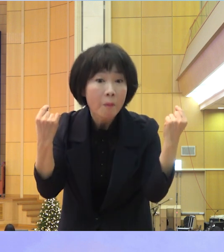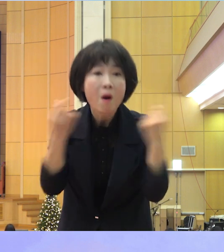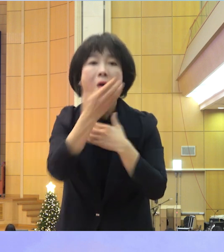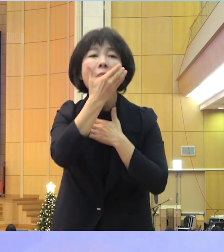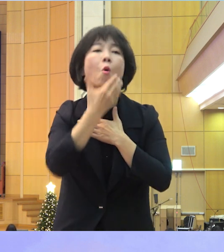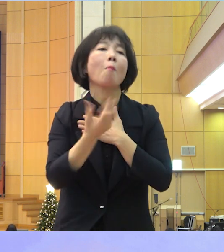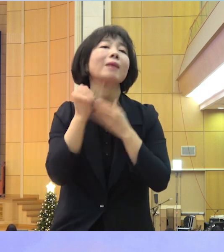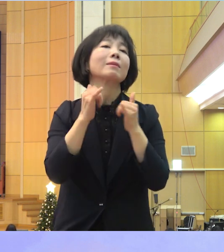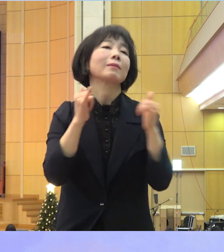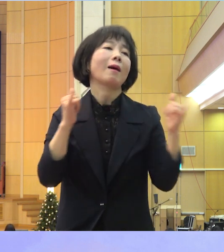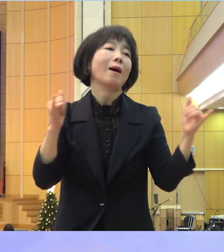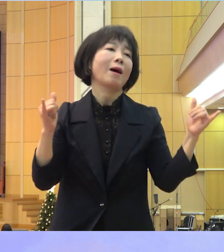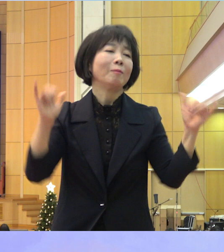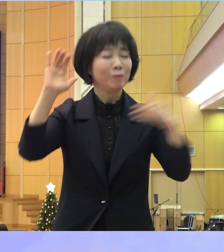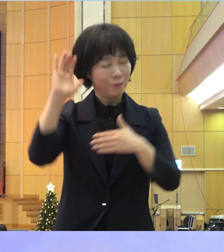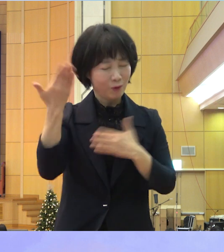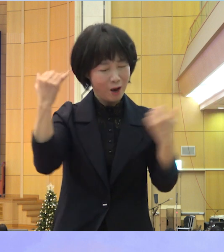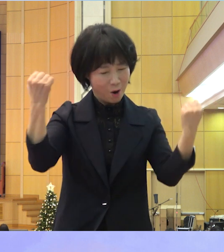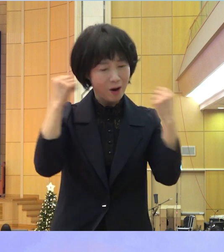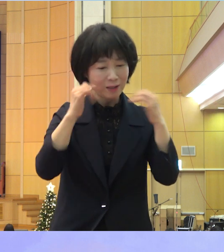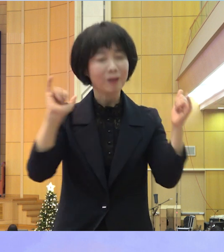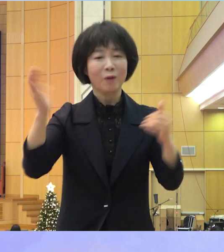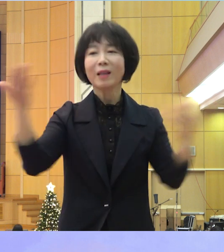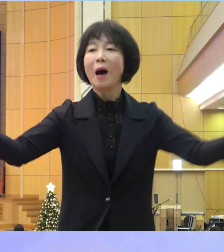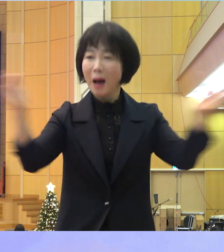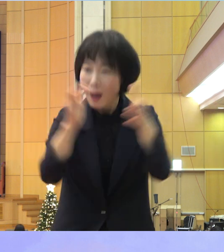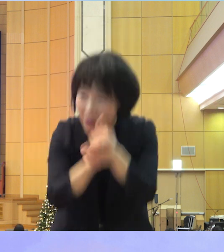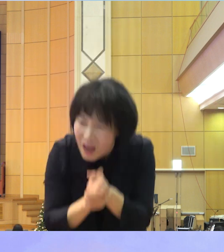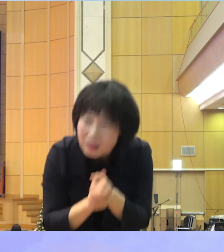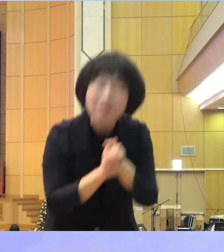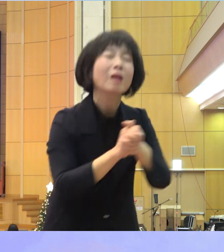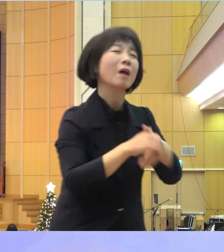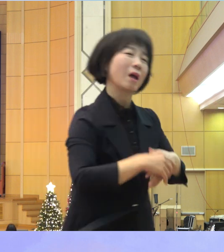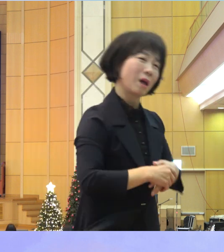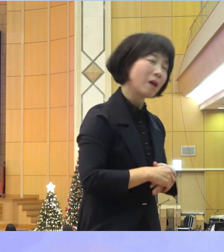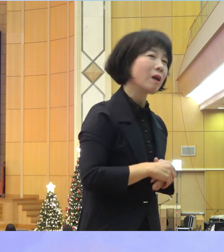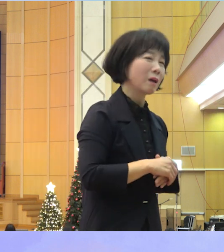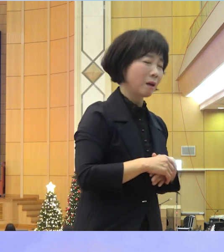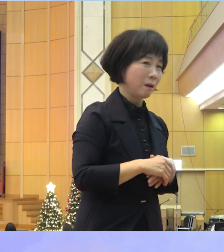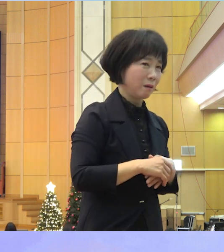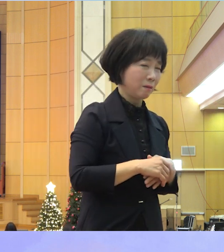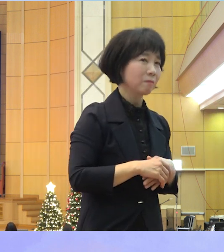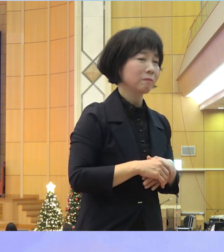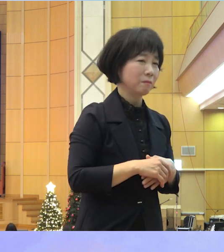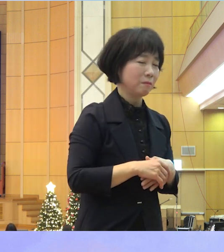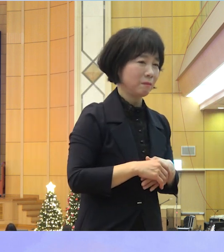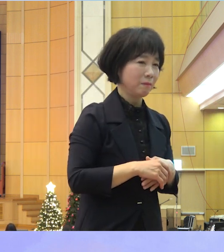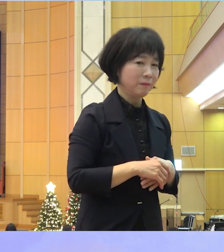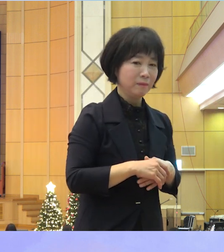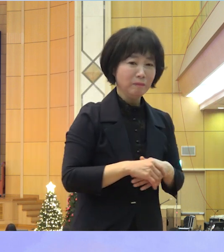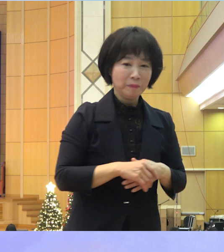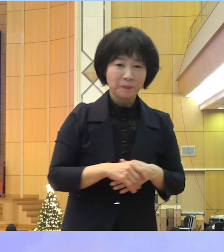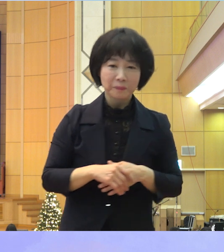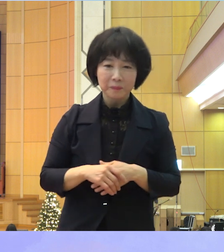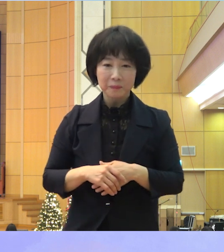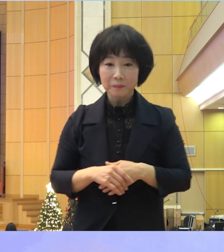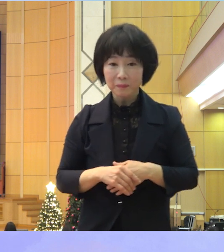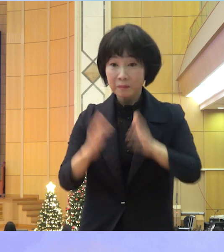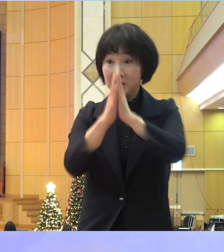복 있는 사람 된다. 만약 모세가 80살에 죽었다고 봅시다. 별 볼 일